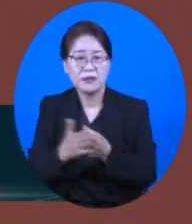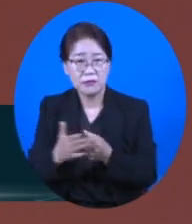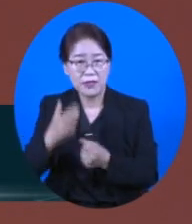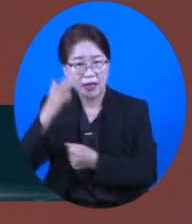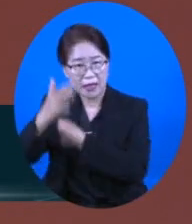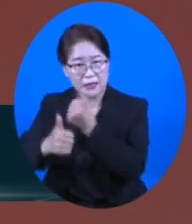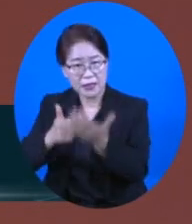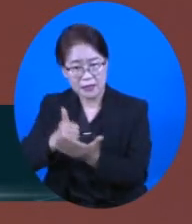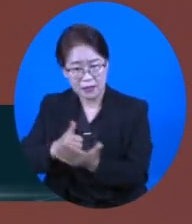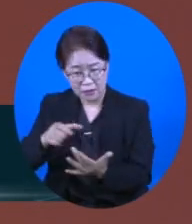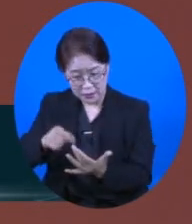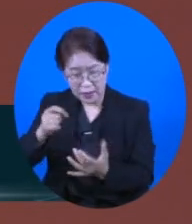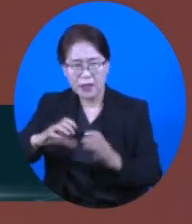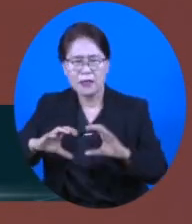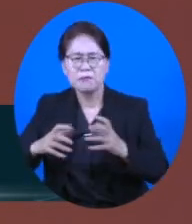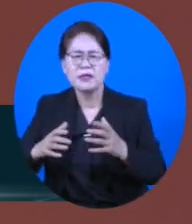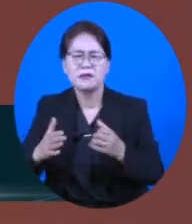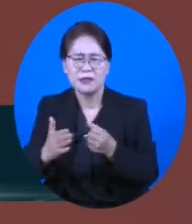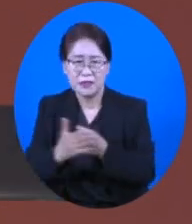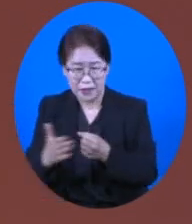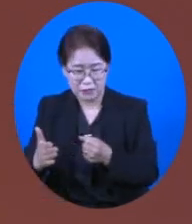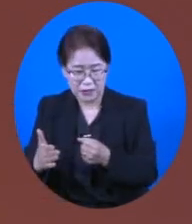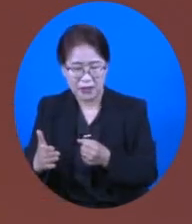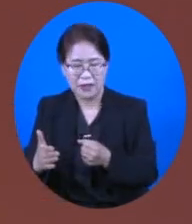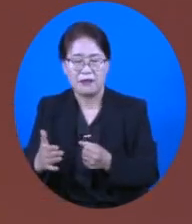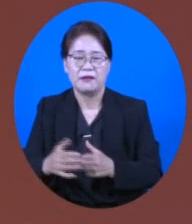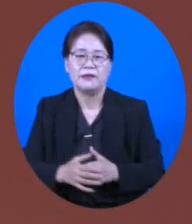하나님이 택한 백성이기 때문이라는 거예요.